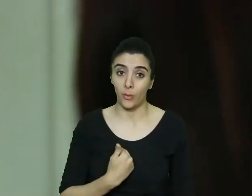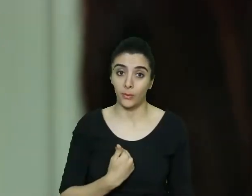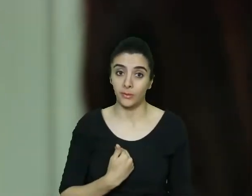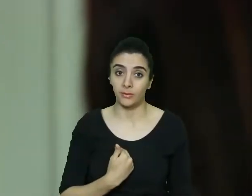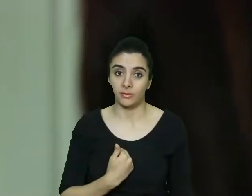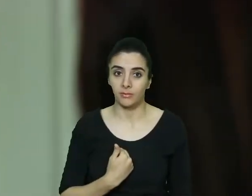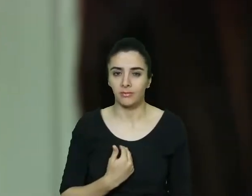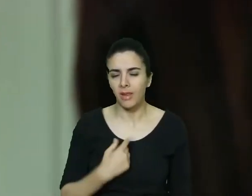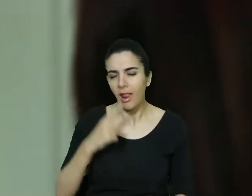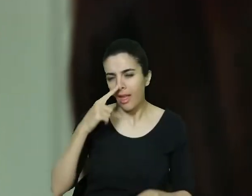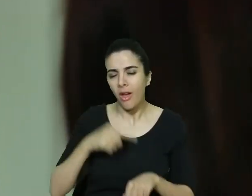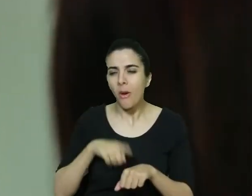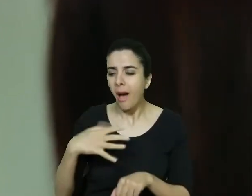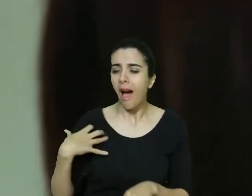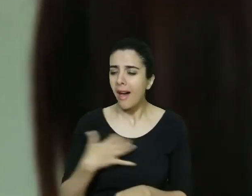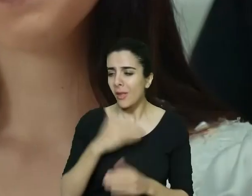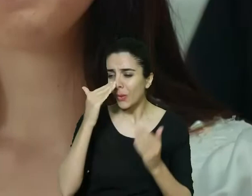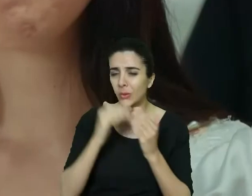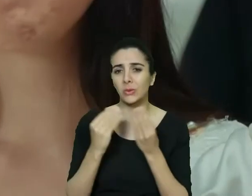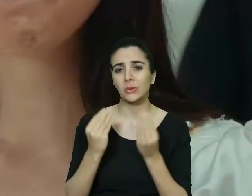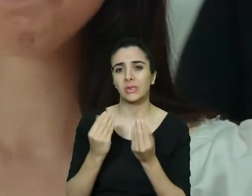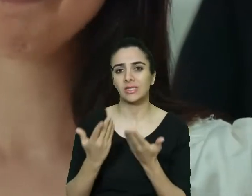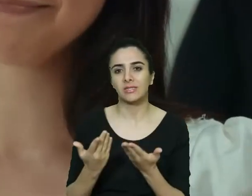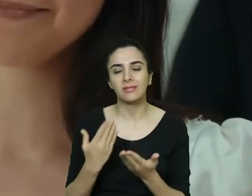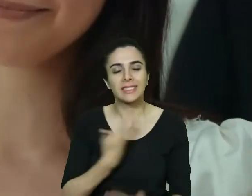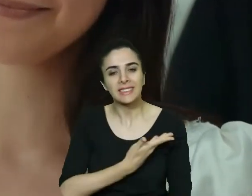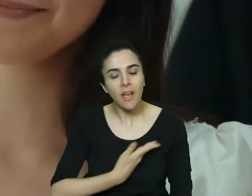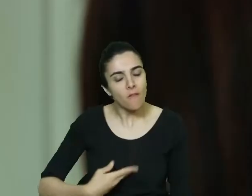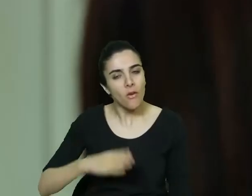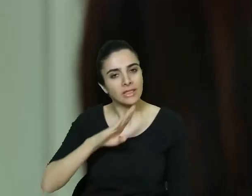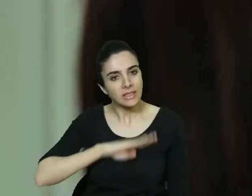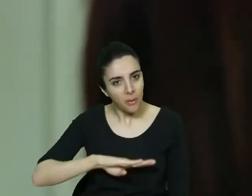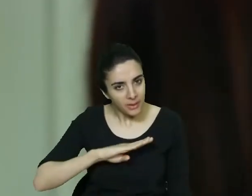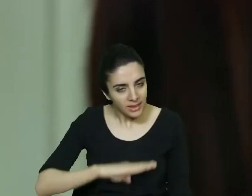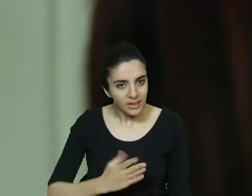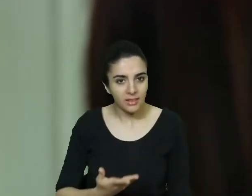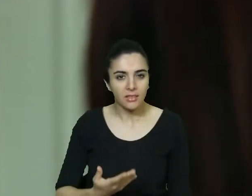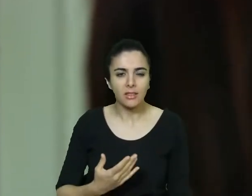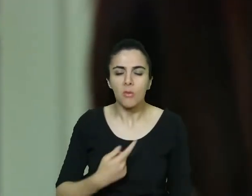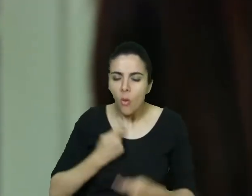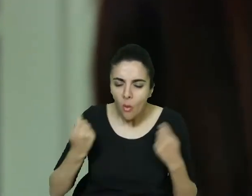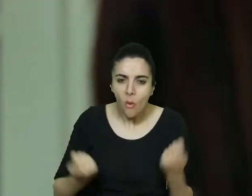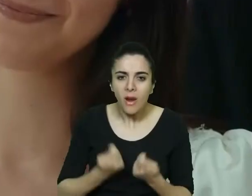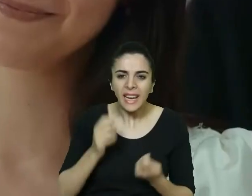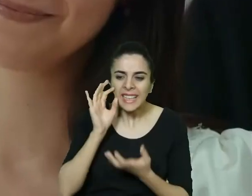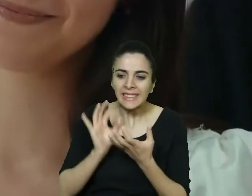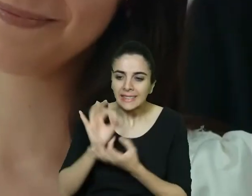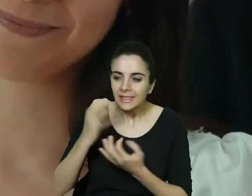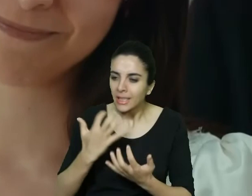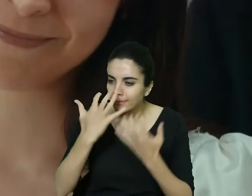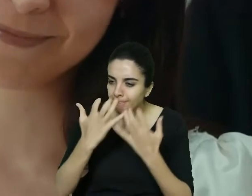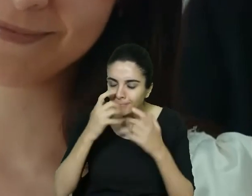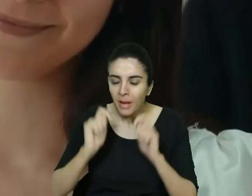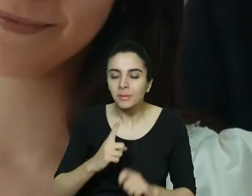süzdü. Eminim sen çok güzel bir anne olacaksın. Şefkatli, sabırlı. İlmek ilmek insanlık kokacak